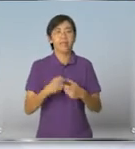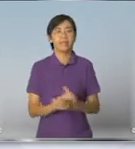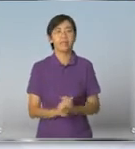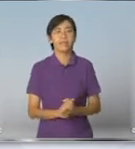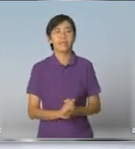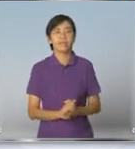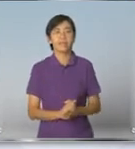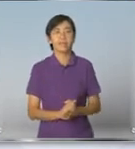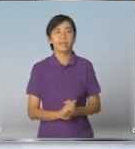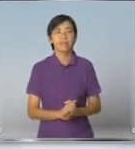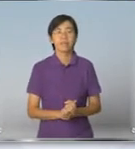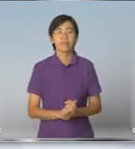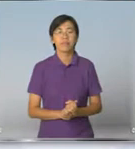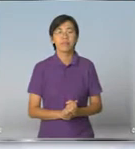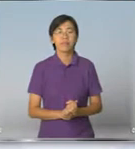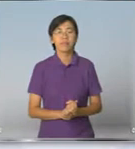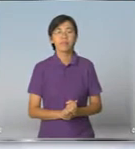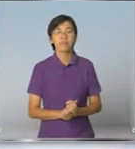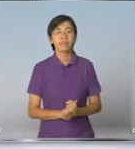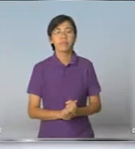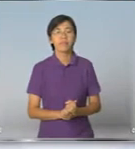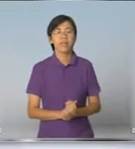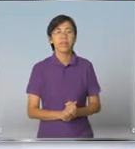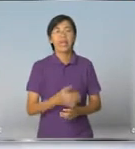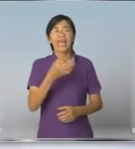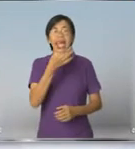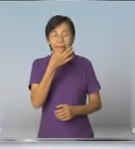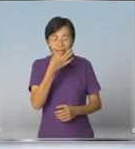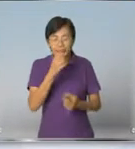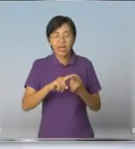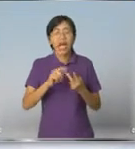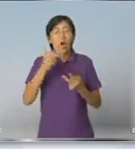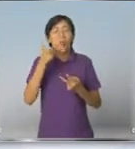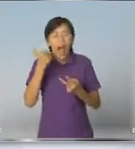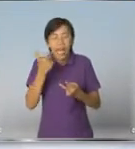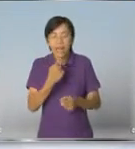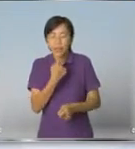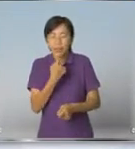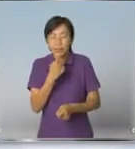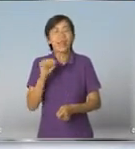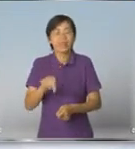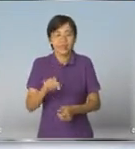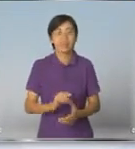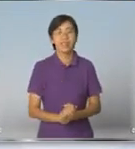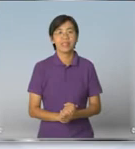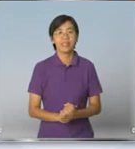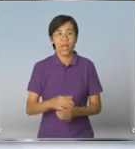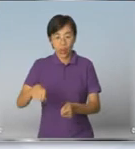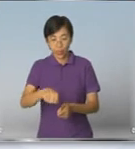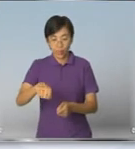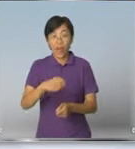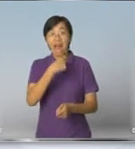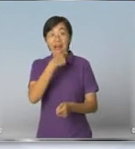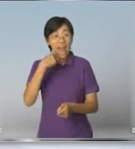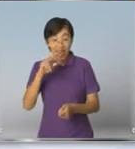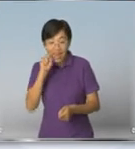รสชาติของไส้นี่จะออกมาเป็นรสอะไรนำอะไรครับผม เป็นเค็มหวาน เค็มหวาน ใช่ค่ะนะคะเริ่ม